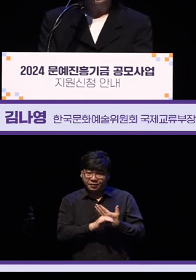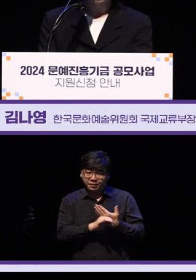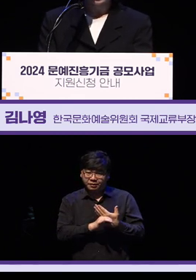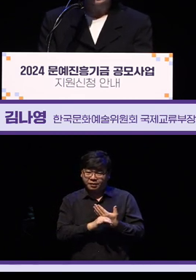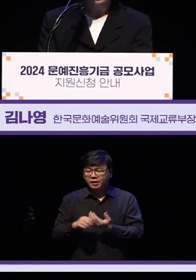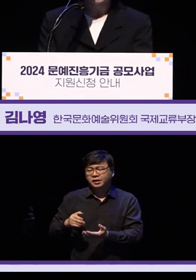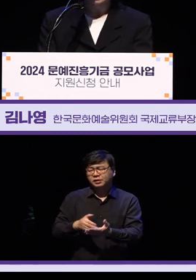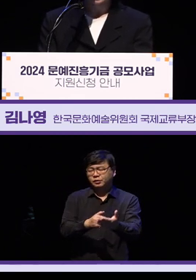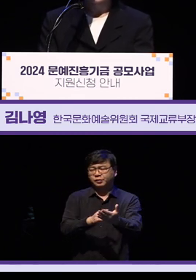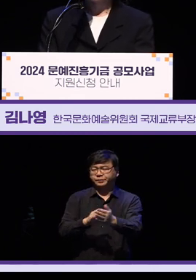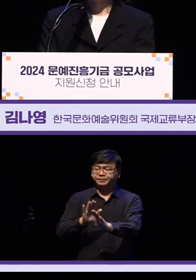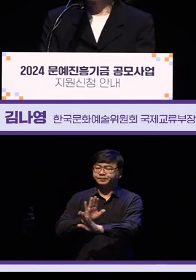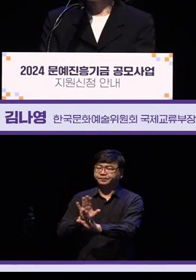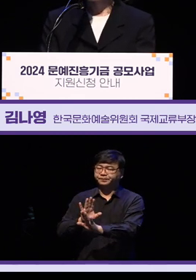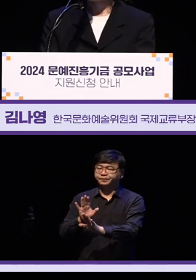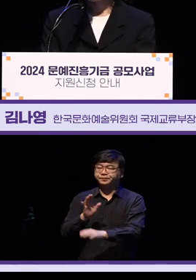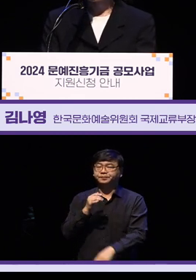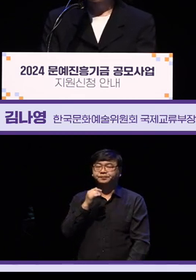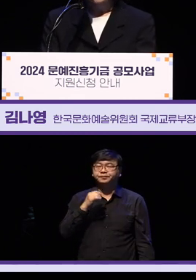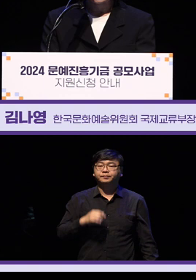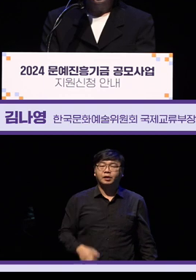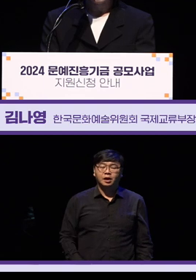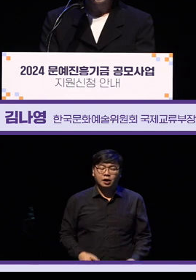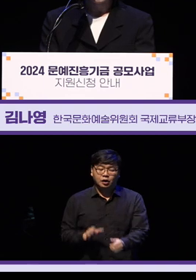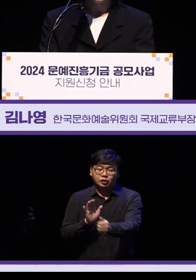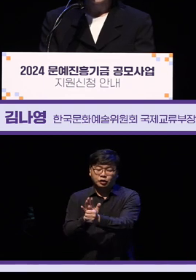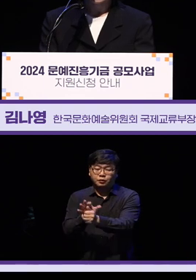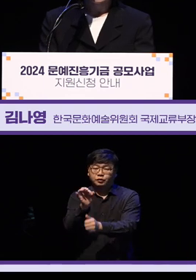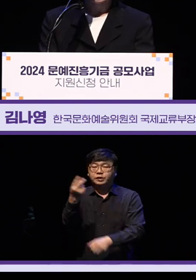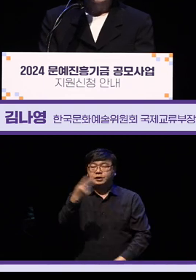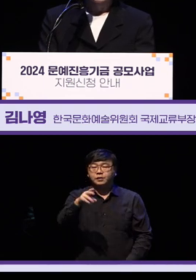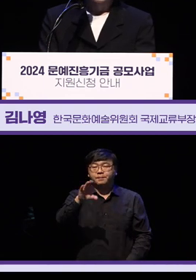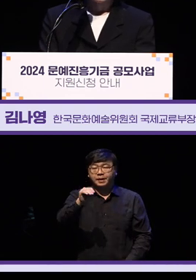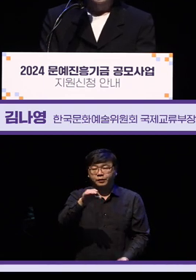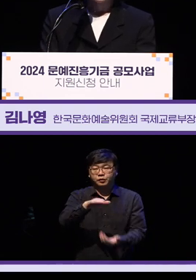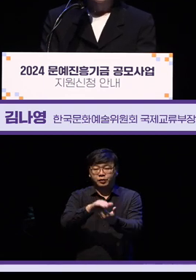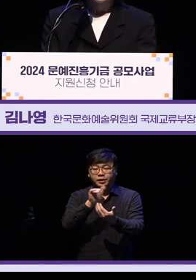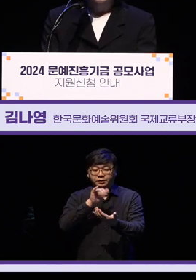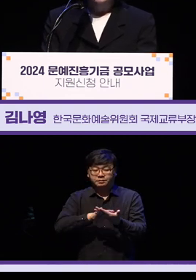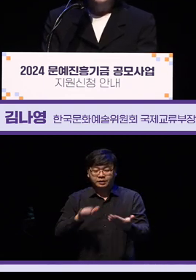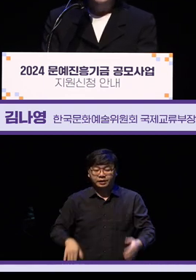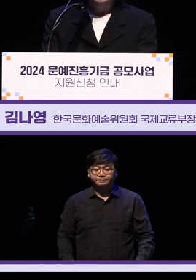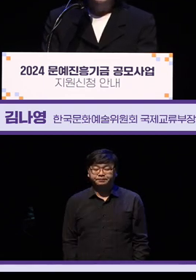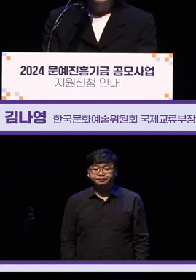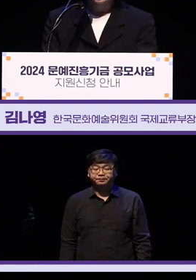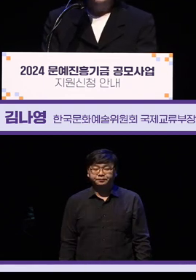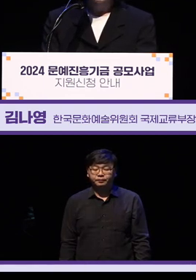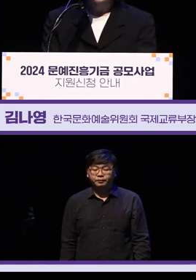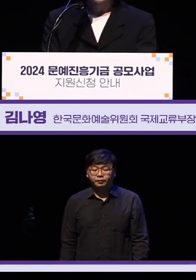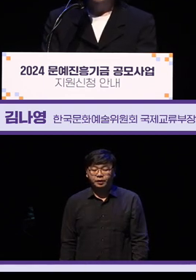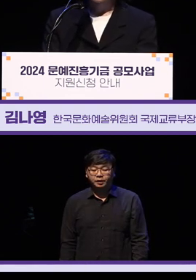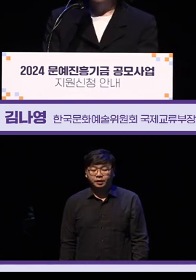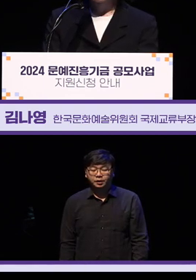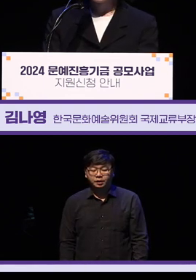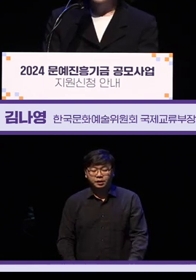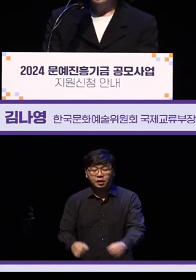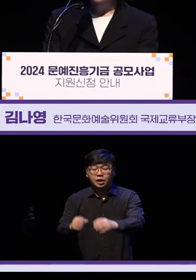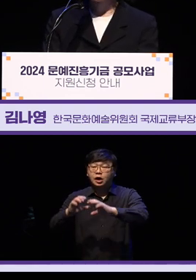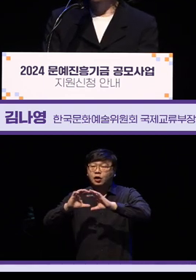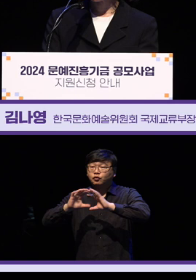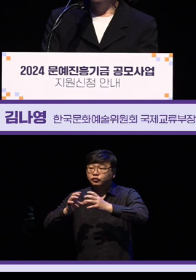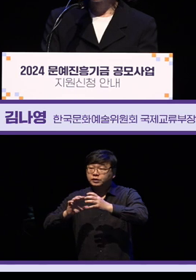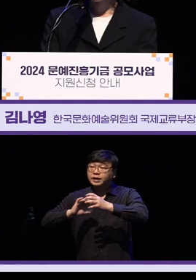지원 신청이 불가능합니다 최대 지원금은 2천만원입니다 활용유형은 기존의 국제예술